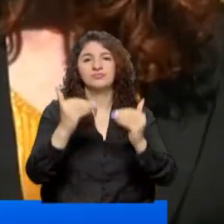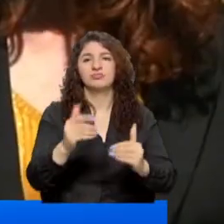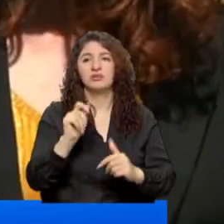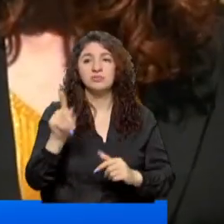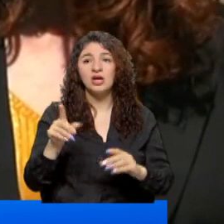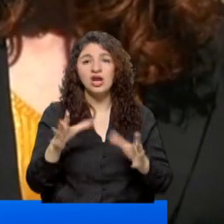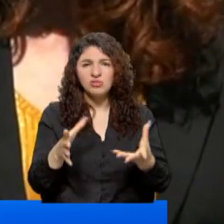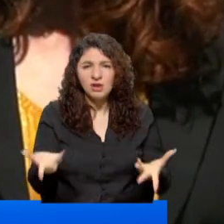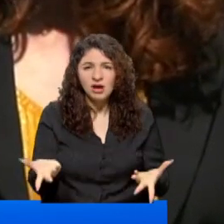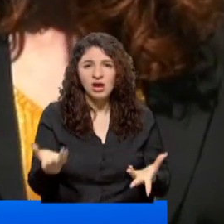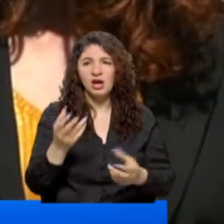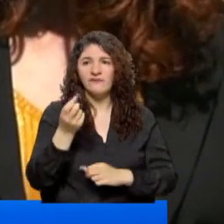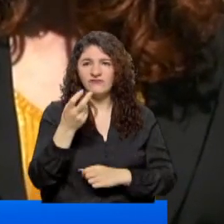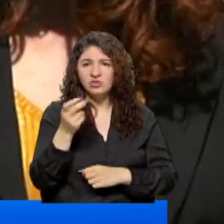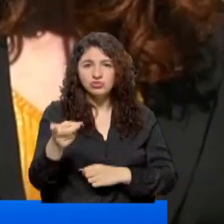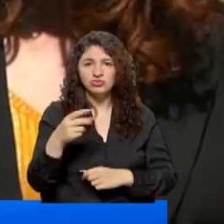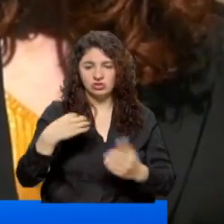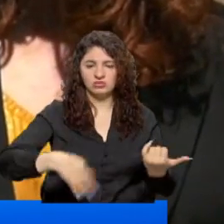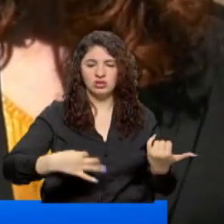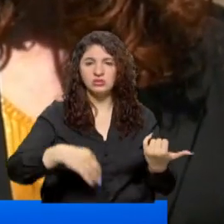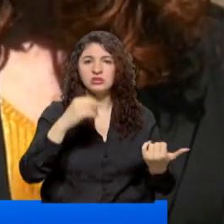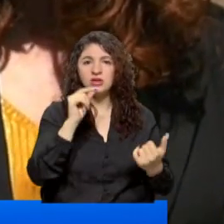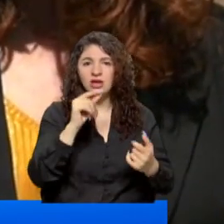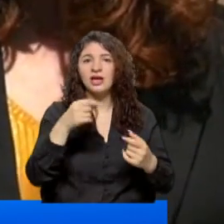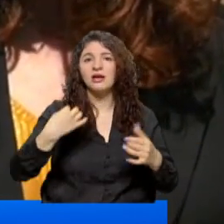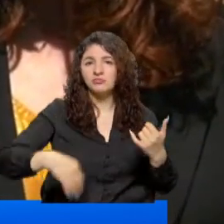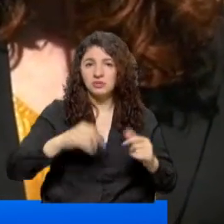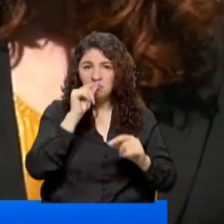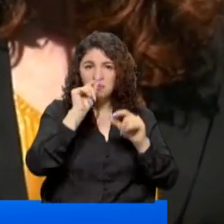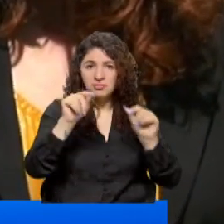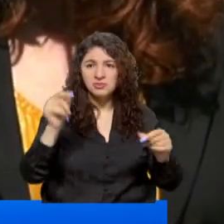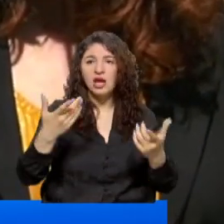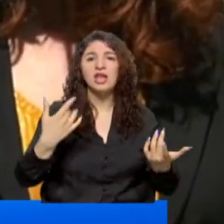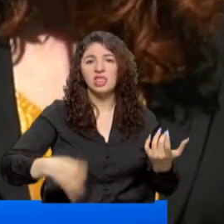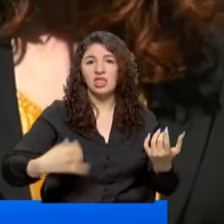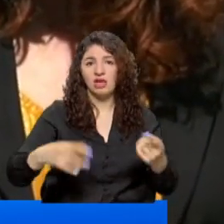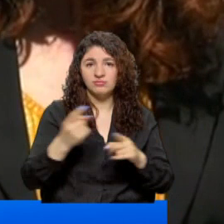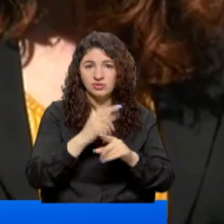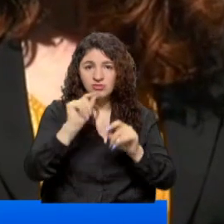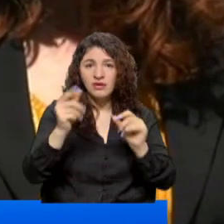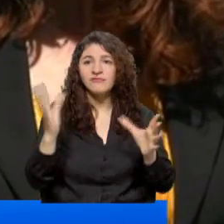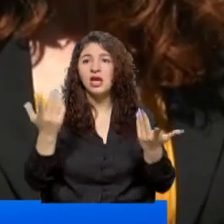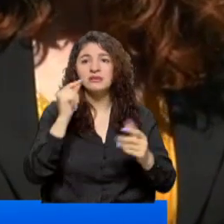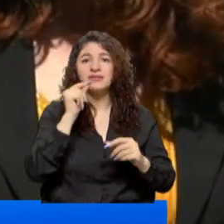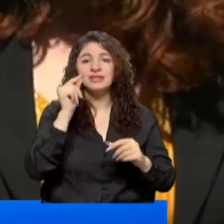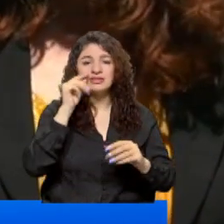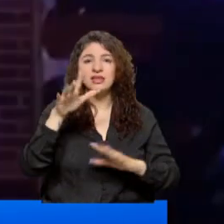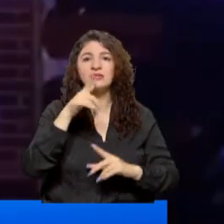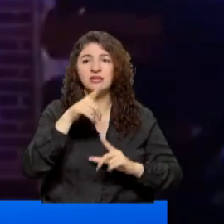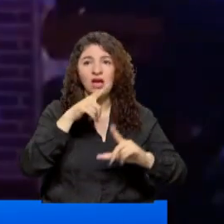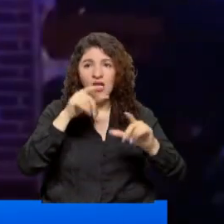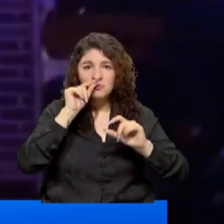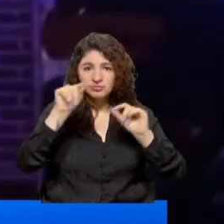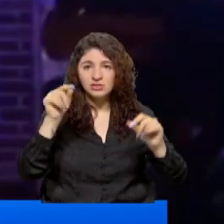uzattı acaba virüs sazan mı bulaşıyor sazın telinde mi bulaşık gitarın telinden ulaşıyor Ya da insanların sesinden